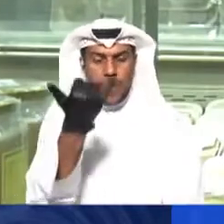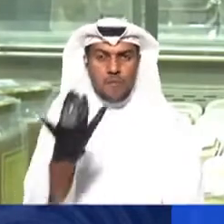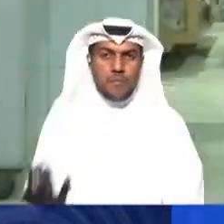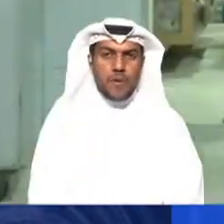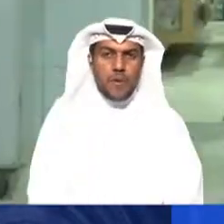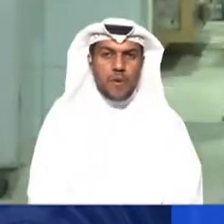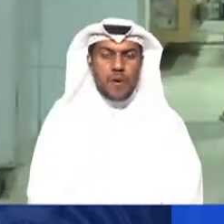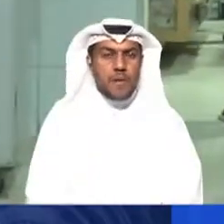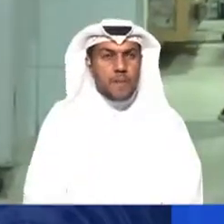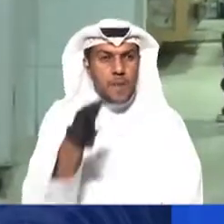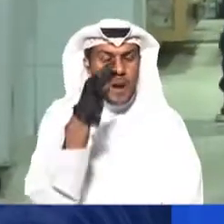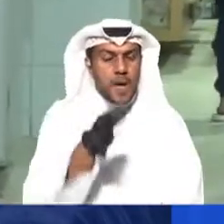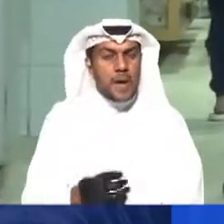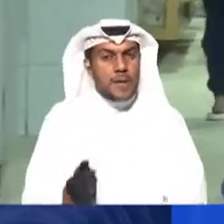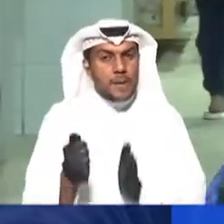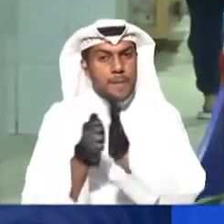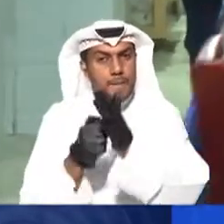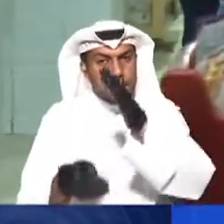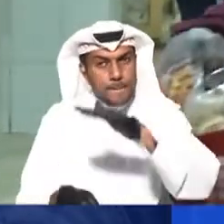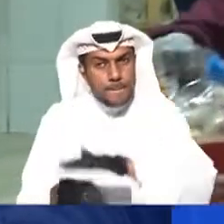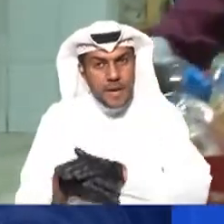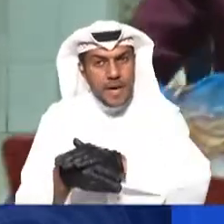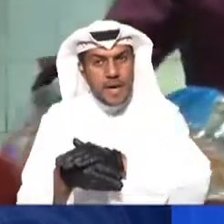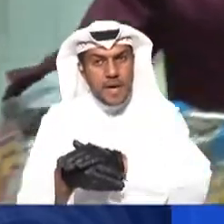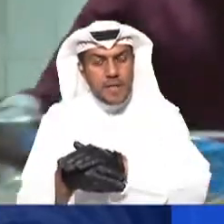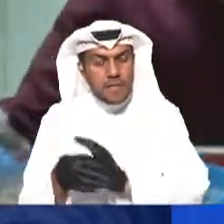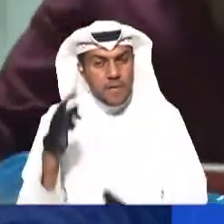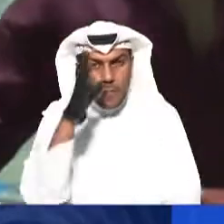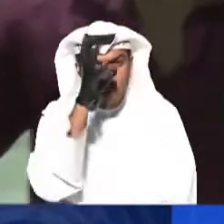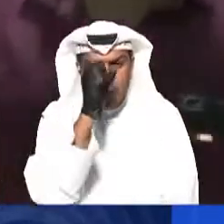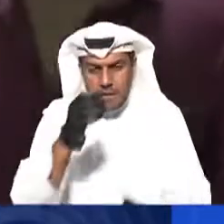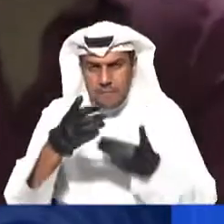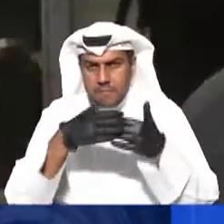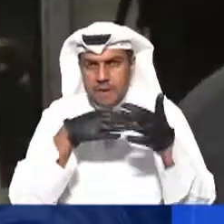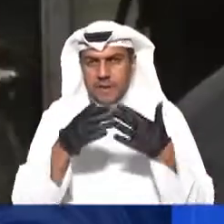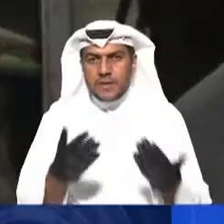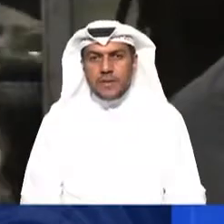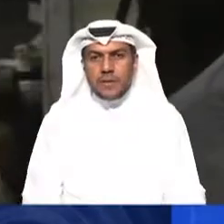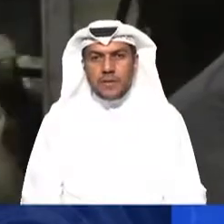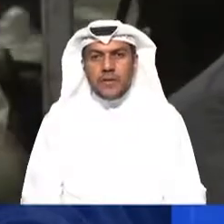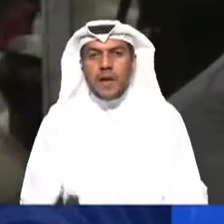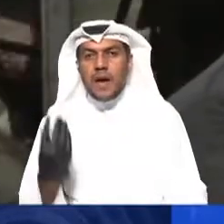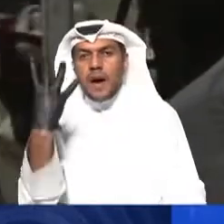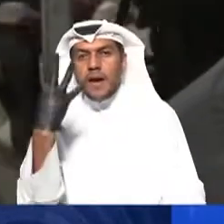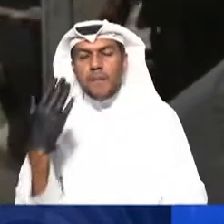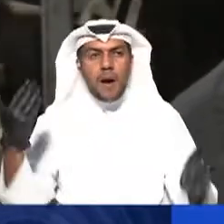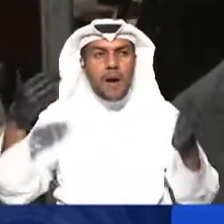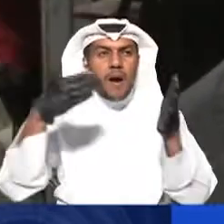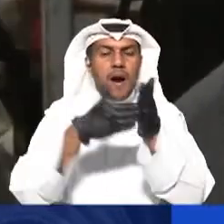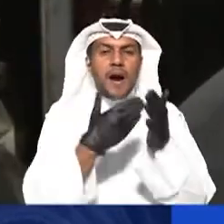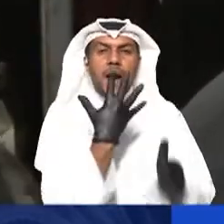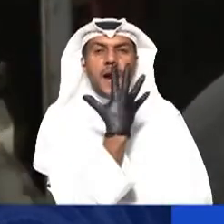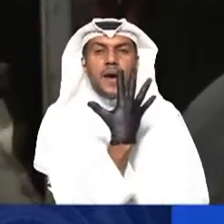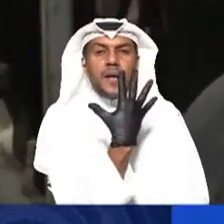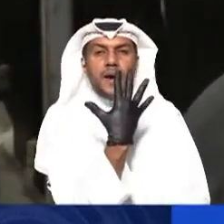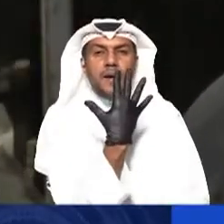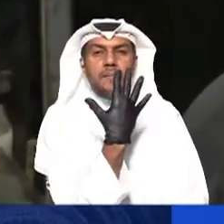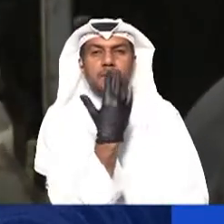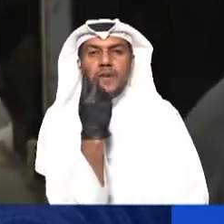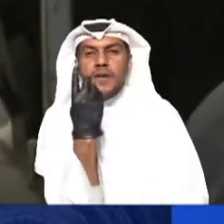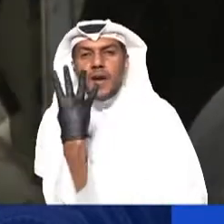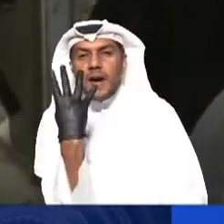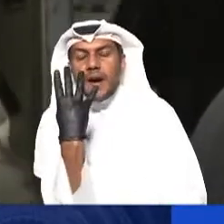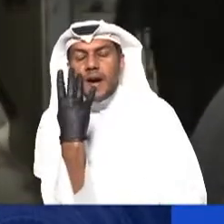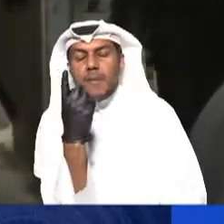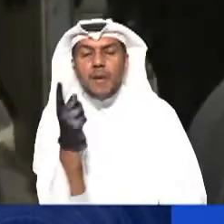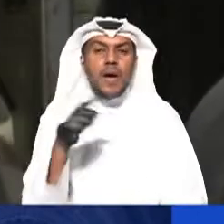وكأن الدعوة للبقاء في المنزل تقتصر على فترة الحظر فقط. لا، قاعدين احنا كلنا ما نطلع، أنا